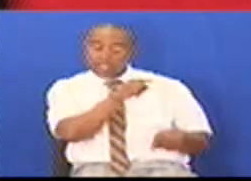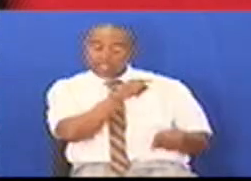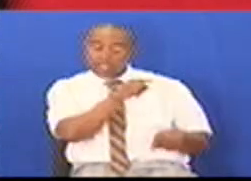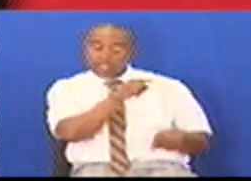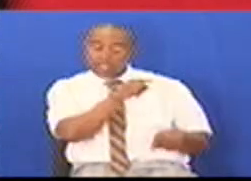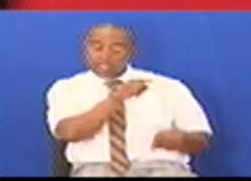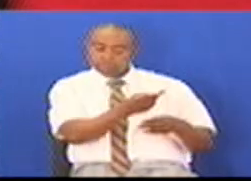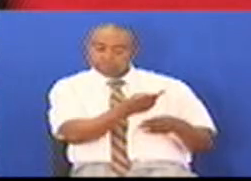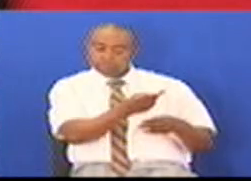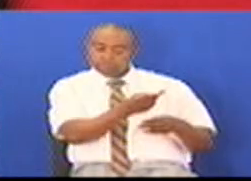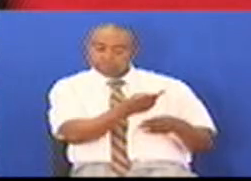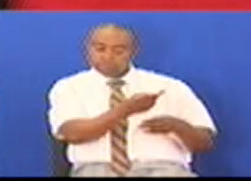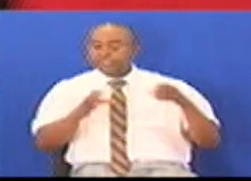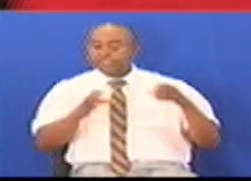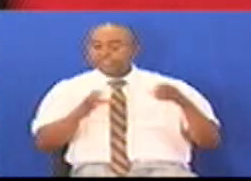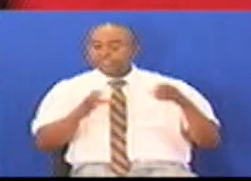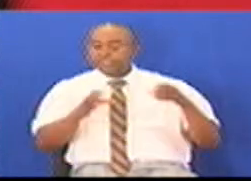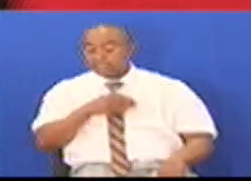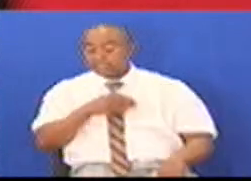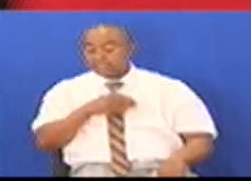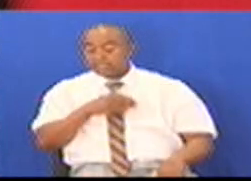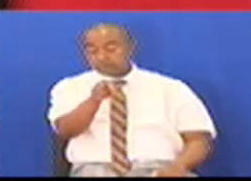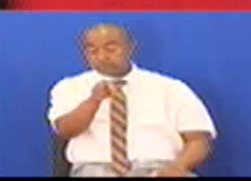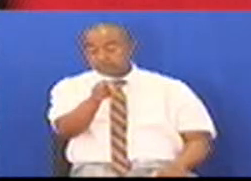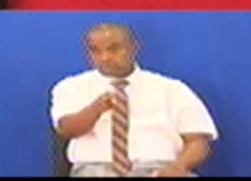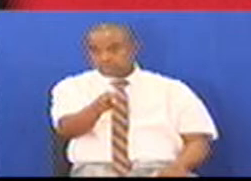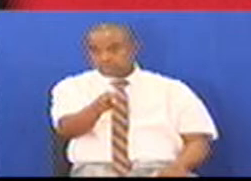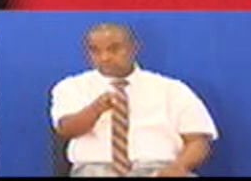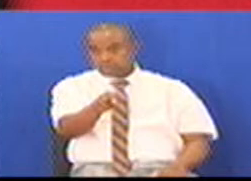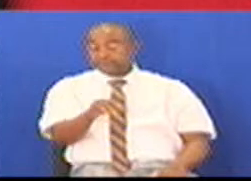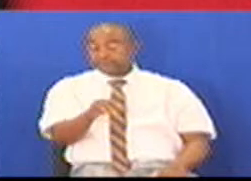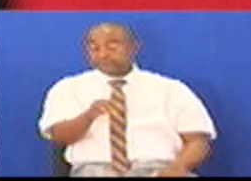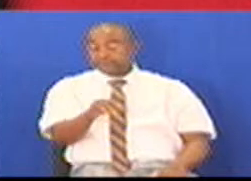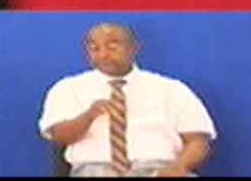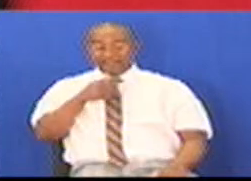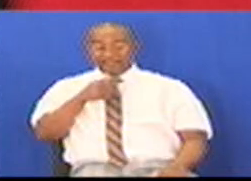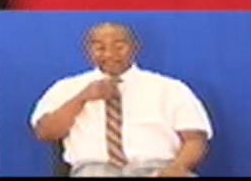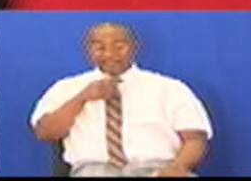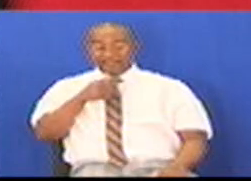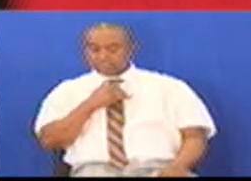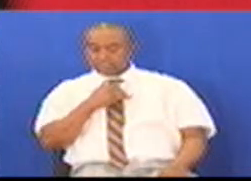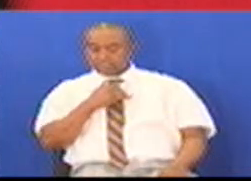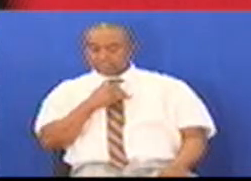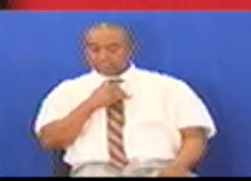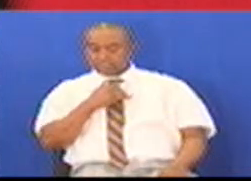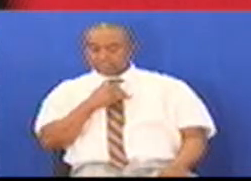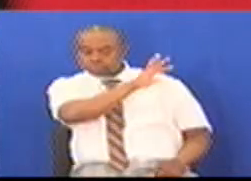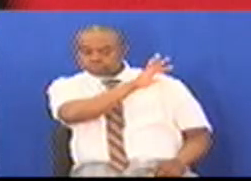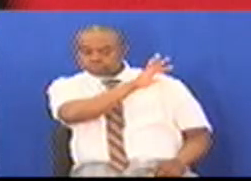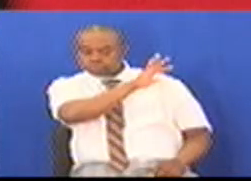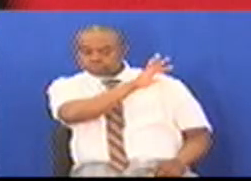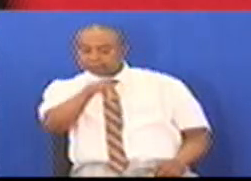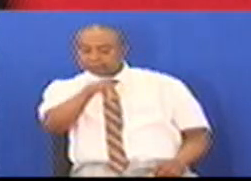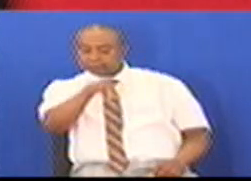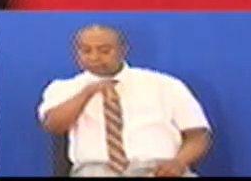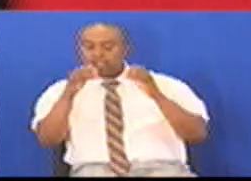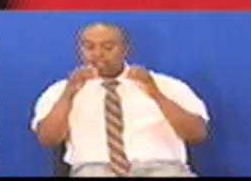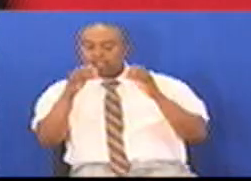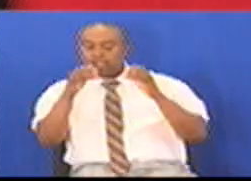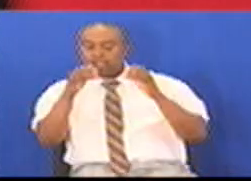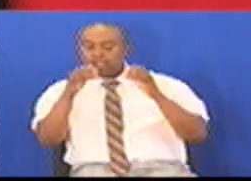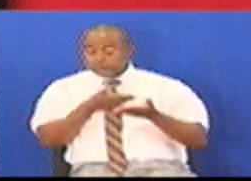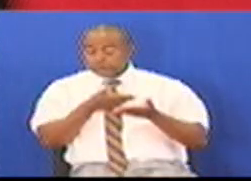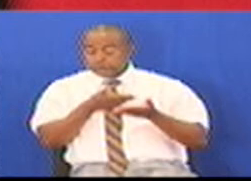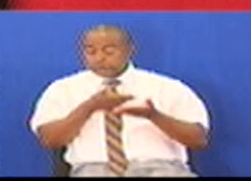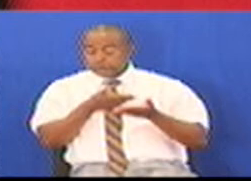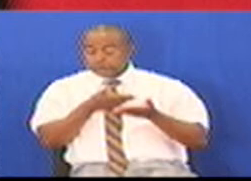na kamati vizuri. Lakini pia kila tulipokuwa tukiwahitaji waliitikia wito wetu, na hivyo tukafanya nao